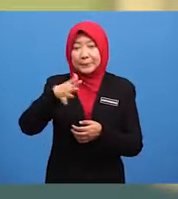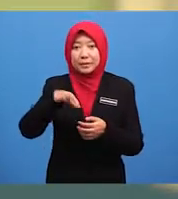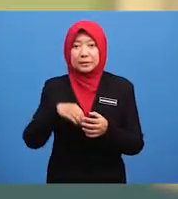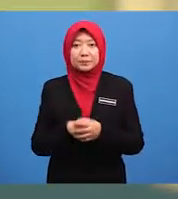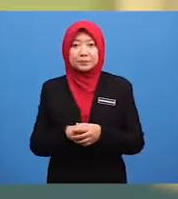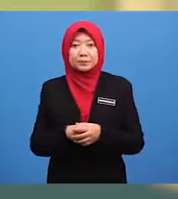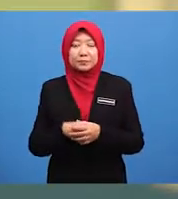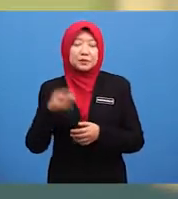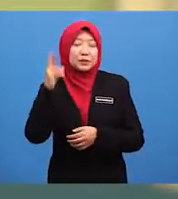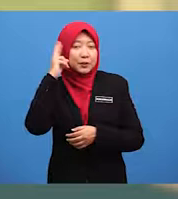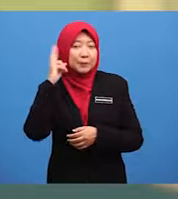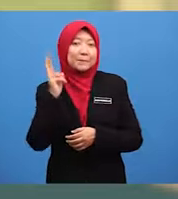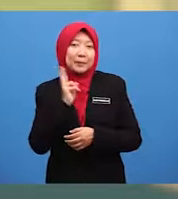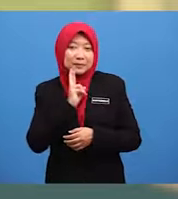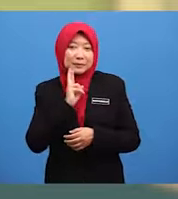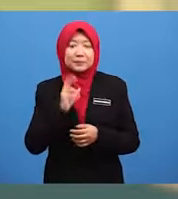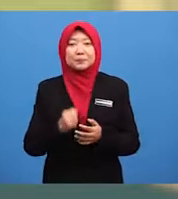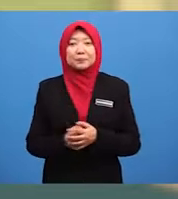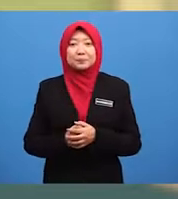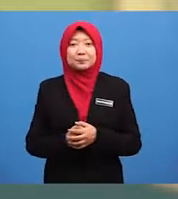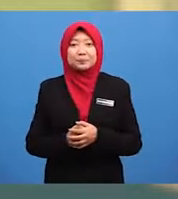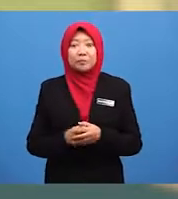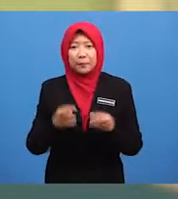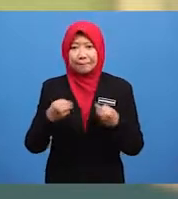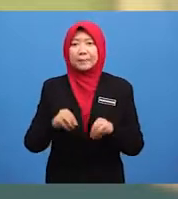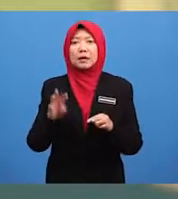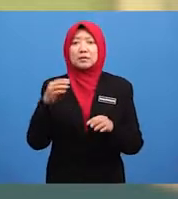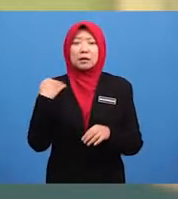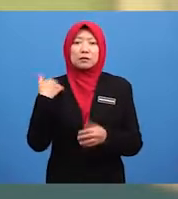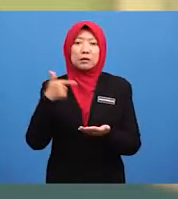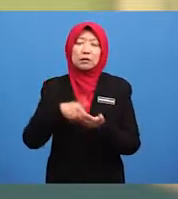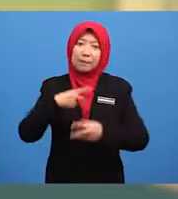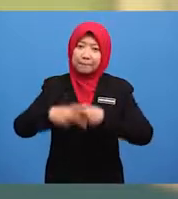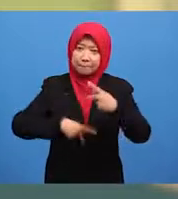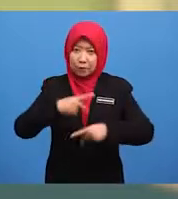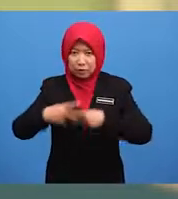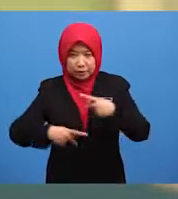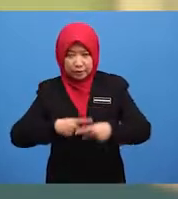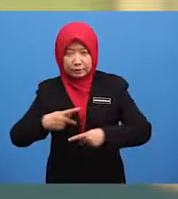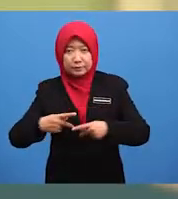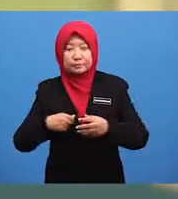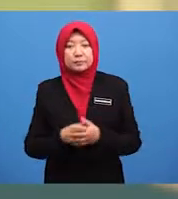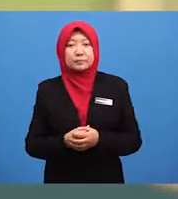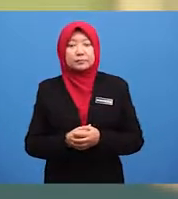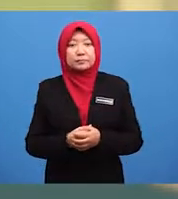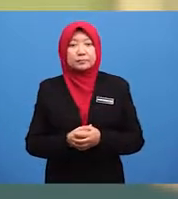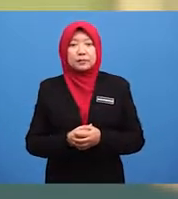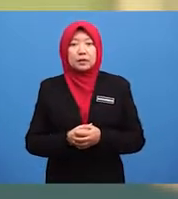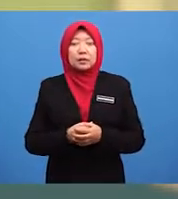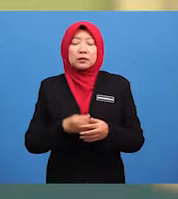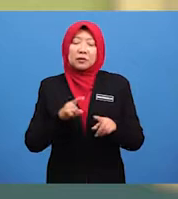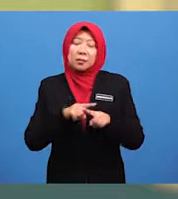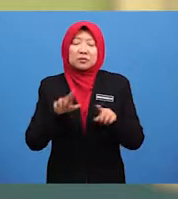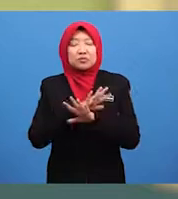golongan remaja. Iaitu masih ada lagi proses-proses tertentu namun tidak sekuat